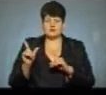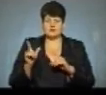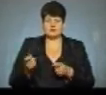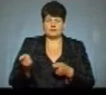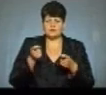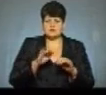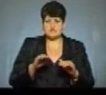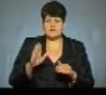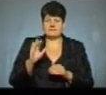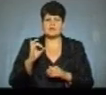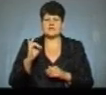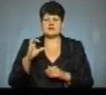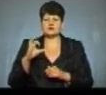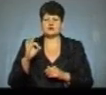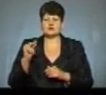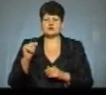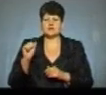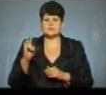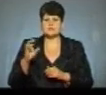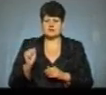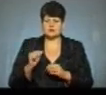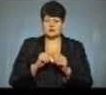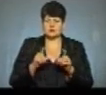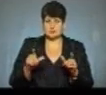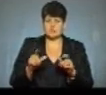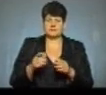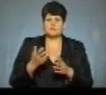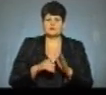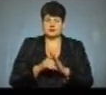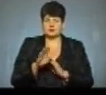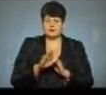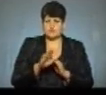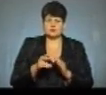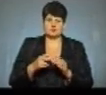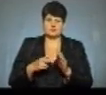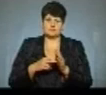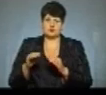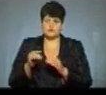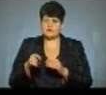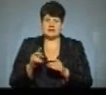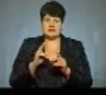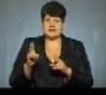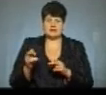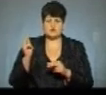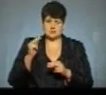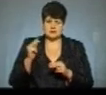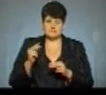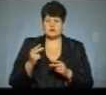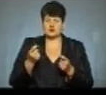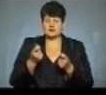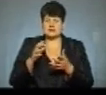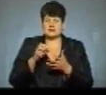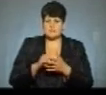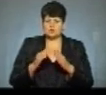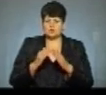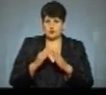З початку вересня по 18 жовтня вони ніде не вчились. Ми приходили сюди в школу, трохи займалися вдома з дітьми, трохи